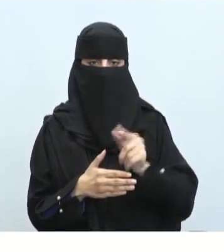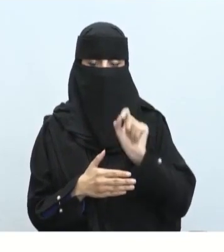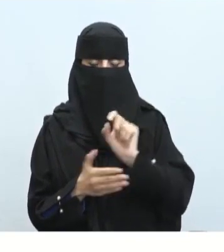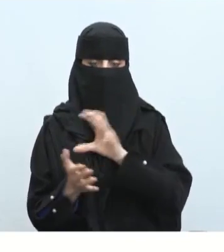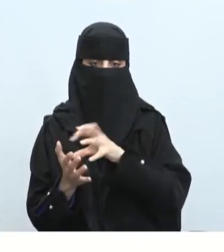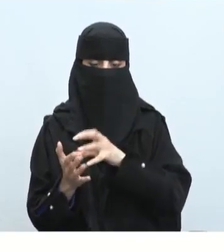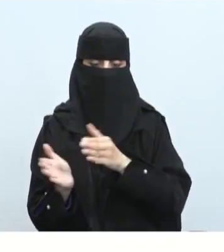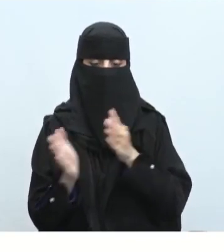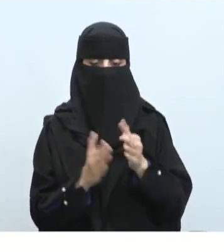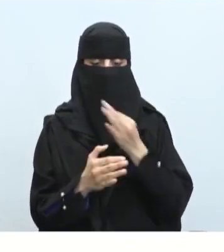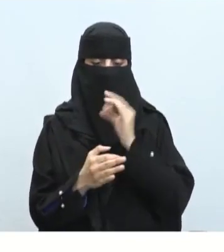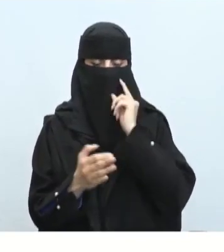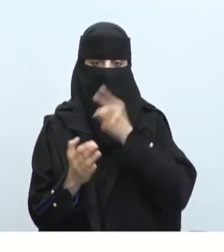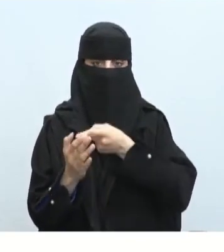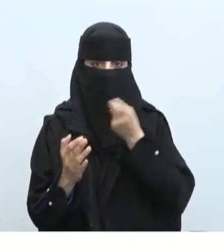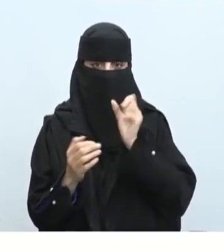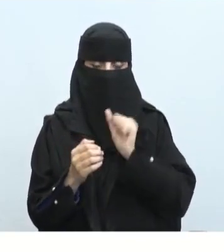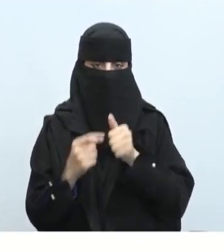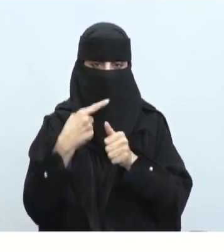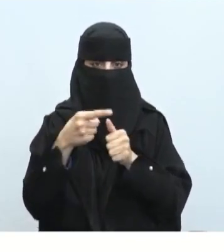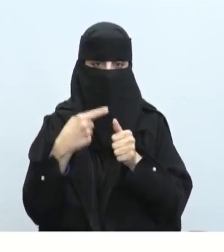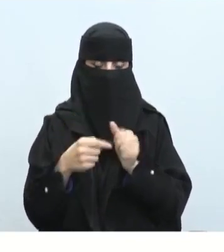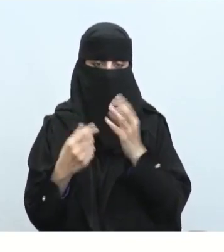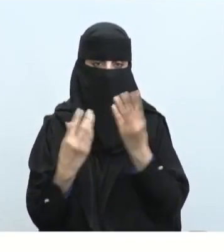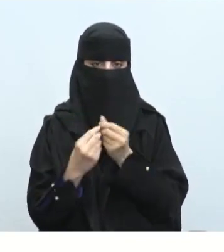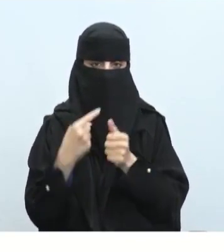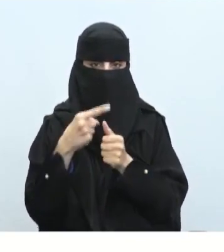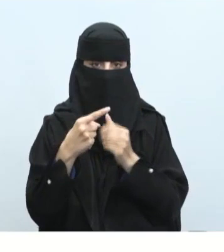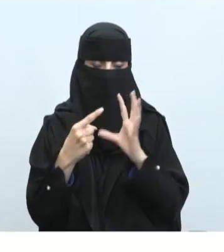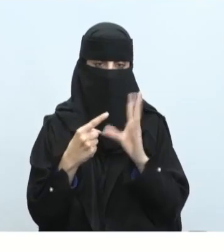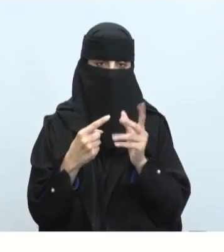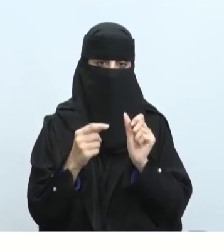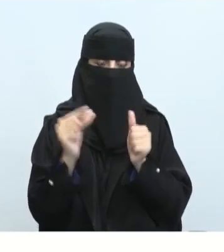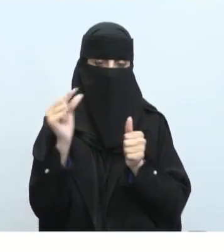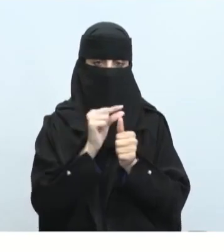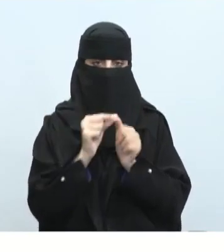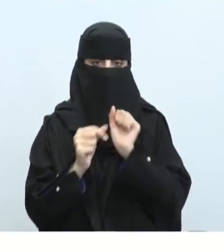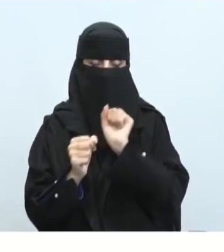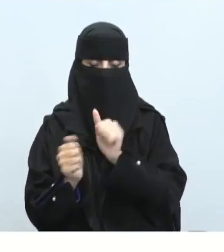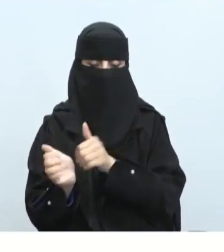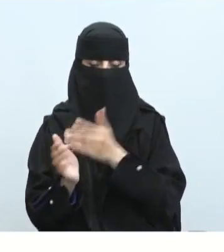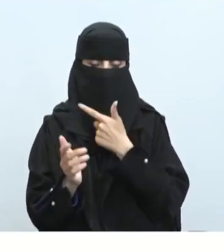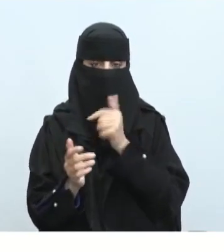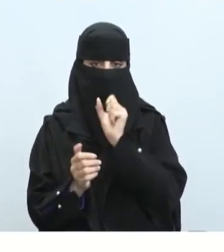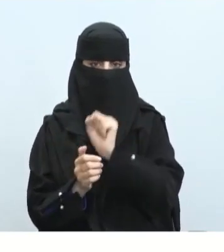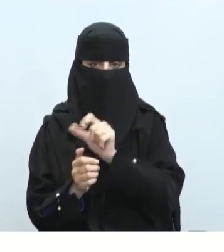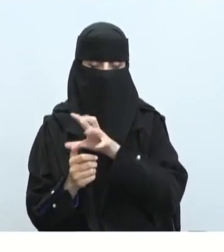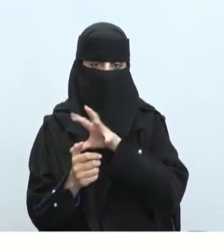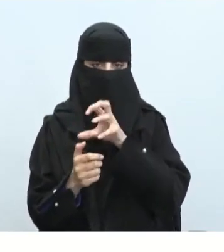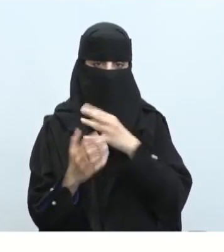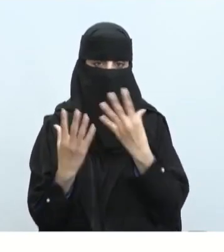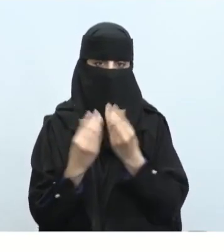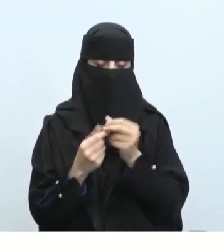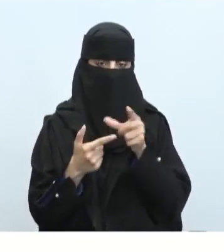النصب لاسم الحرف الناسخ والرفع لخبره التطبيق بامثله شفهيه